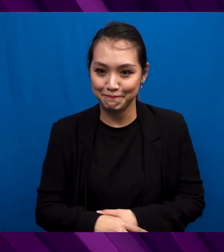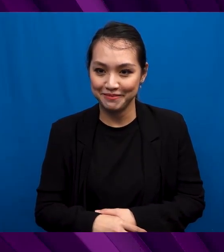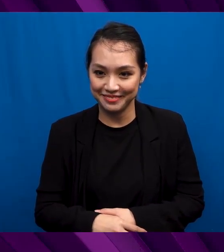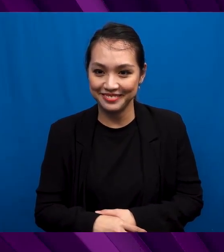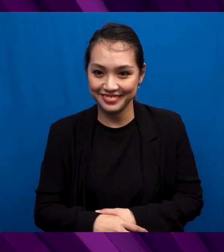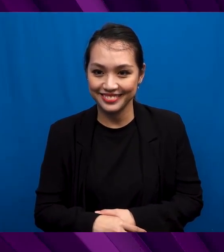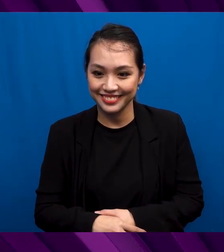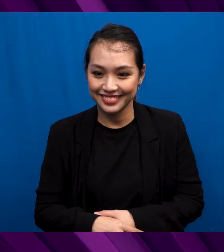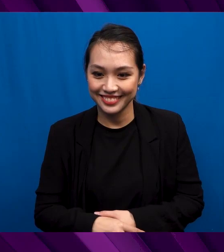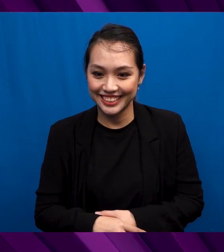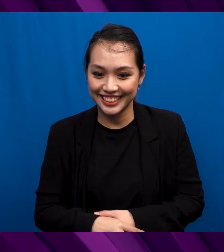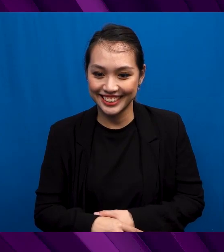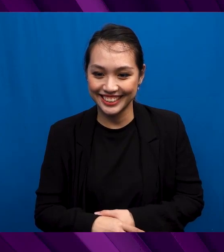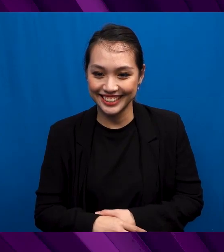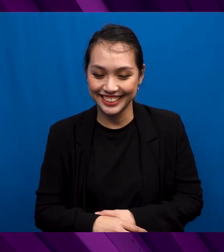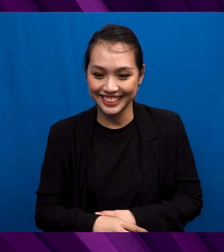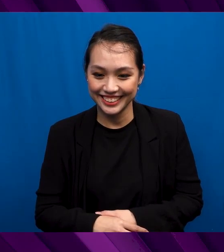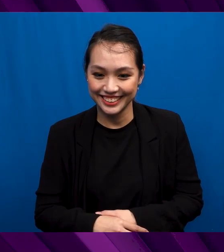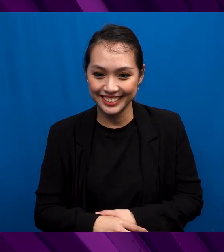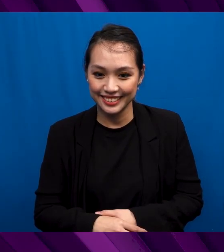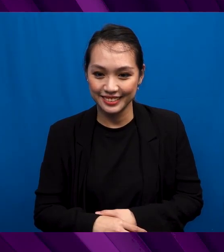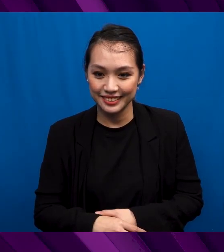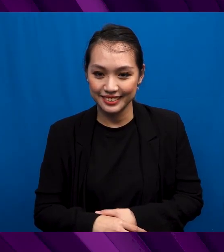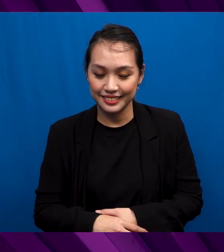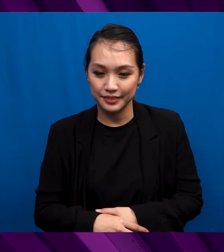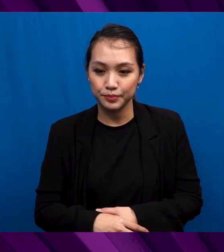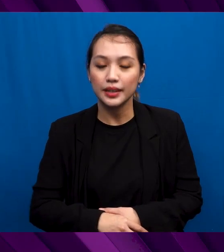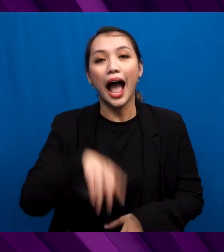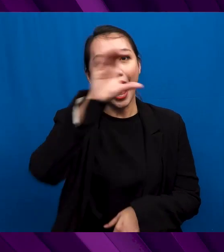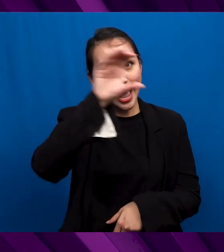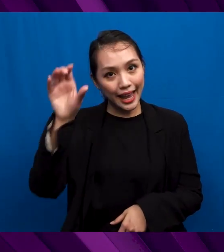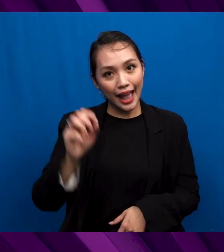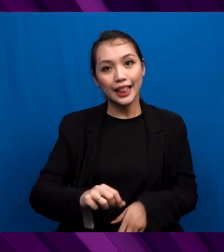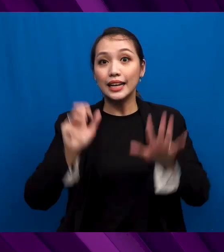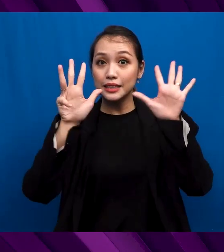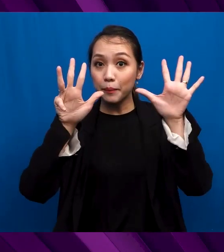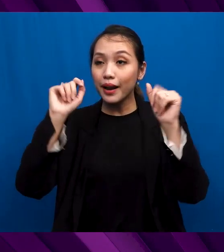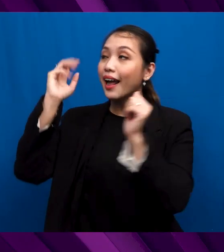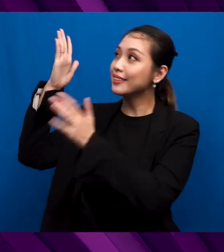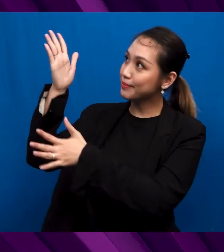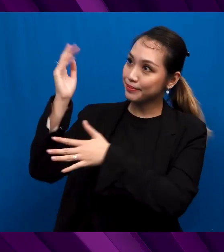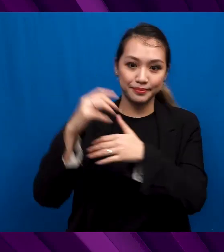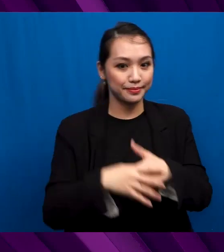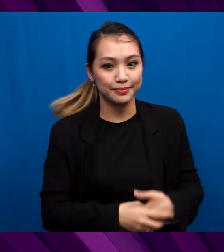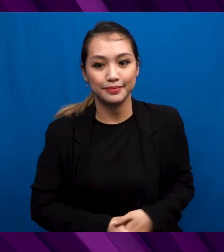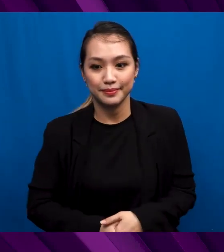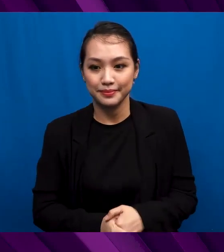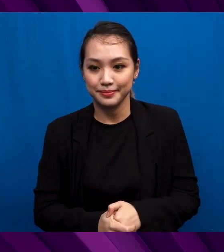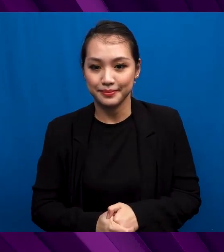air Meribah. Yang berkata tentang ayahnya dan tentang ibunya, aku tidak mengindahkan